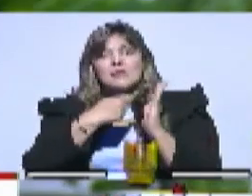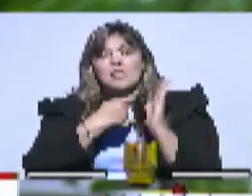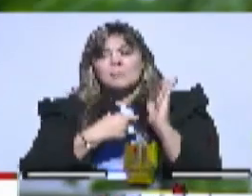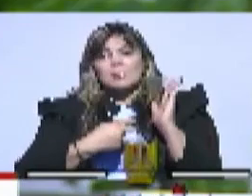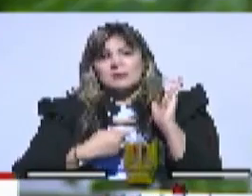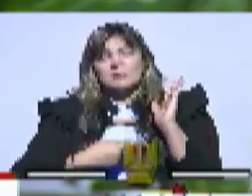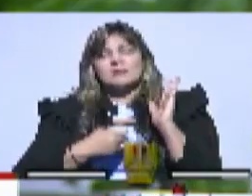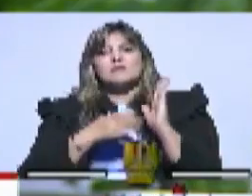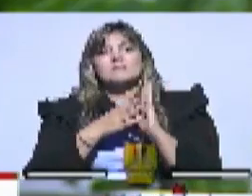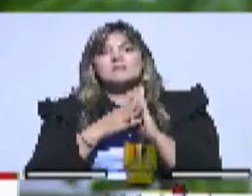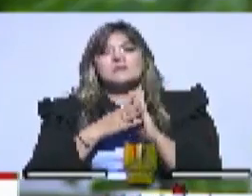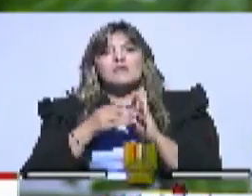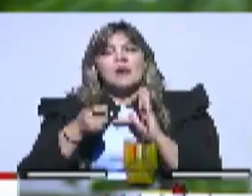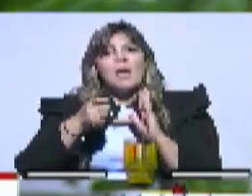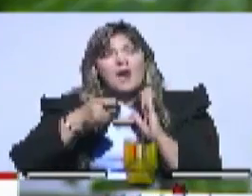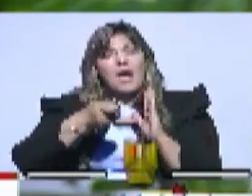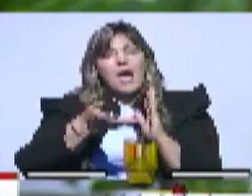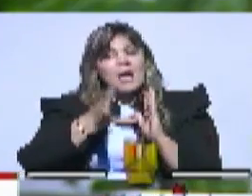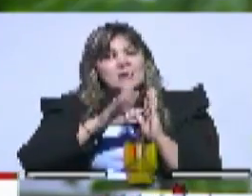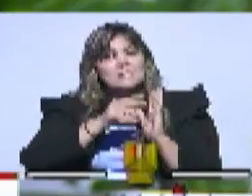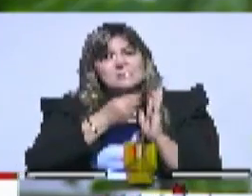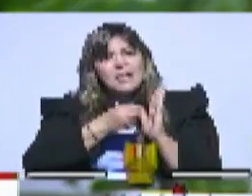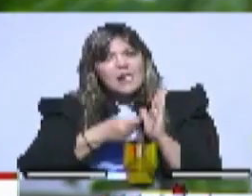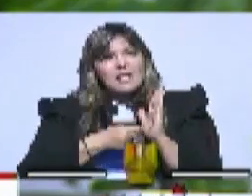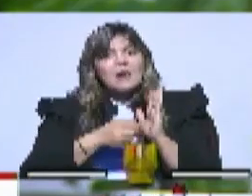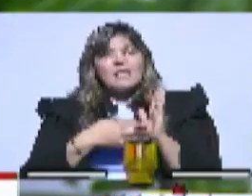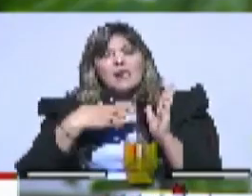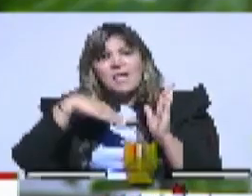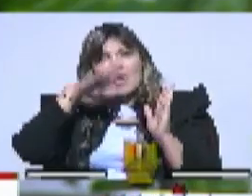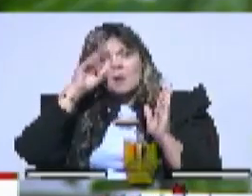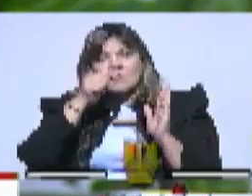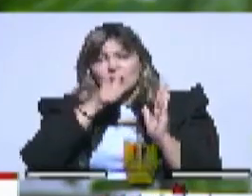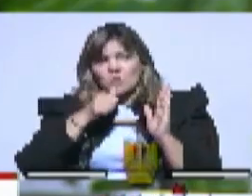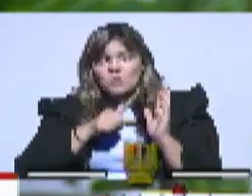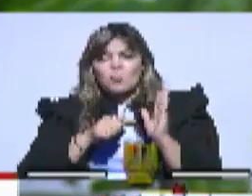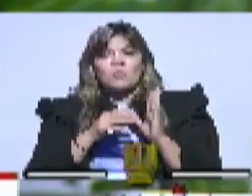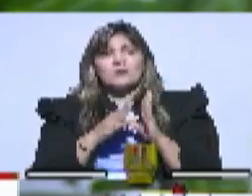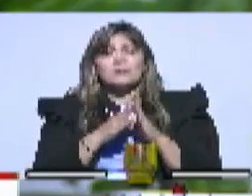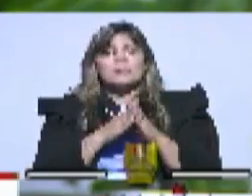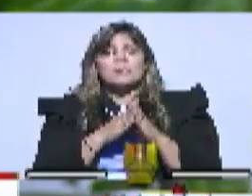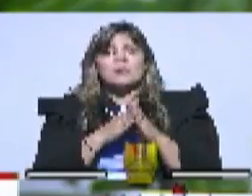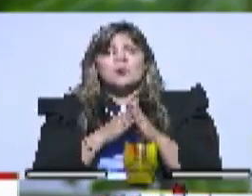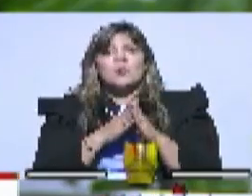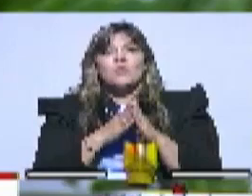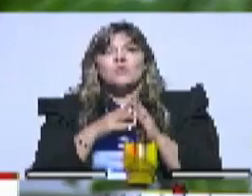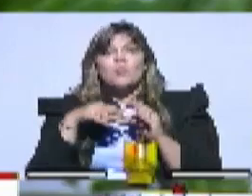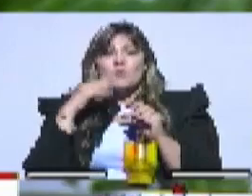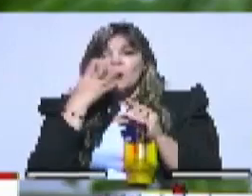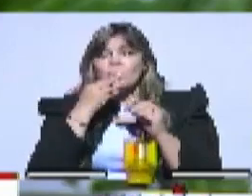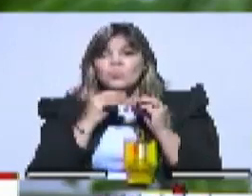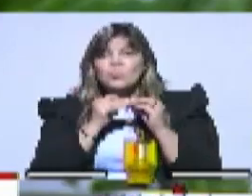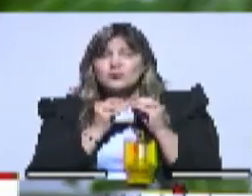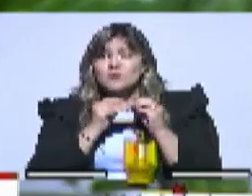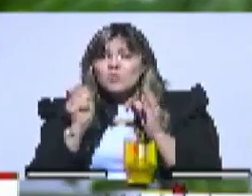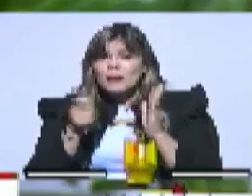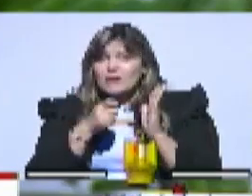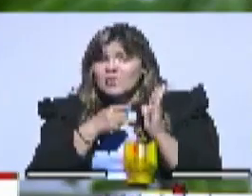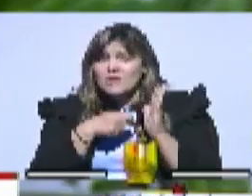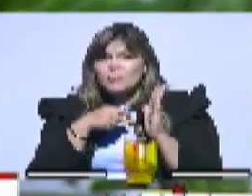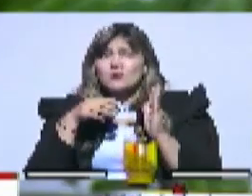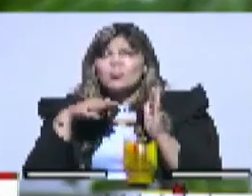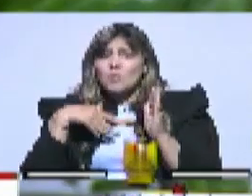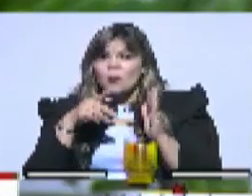الكويت، عدد من الدول الكبرى نعت أمير الكويت ووصفته بعدة صفات، أهمها أنه كان